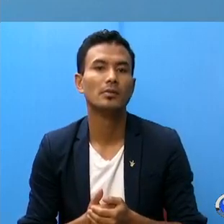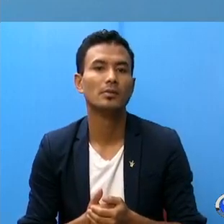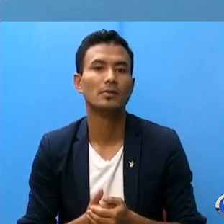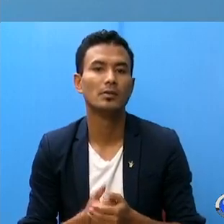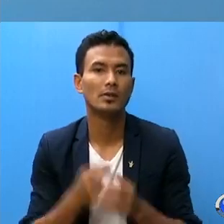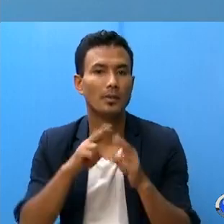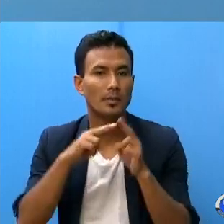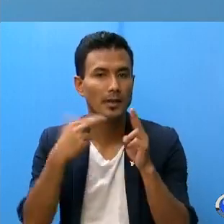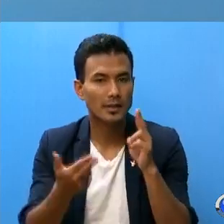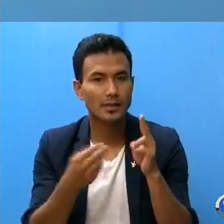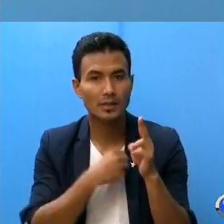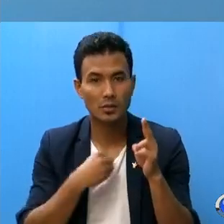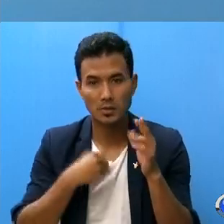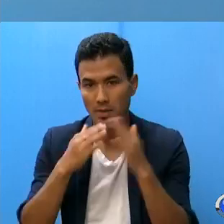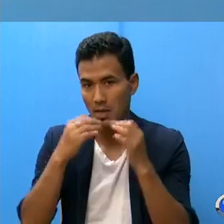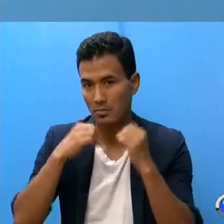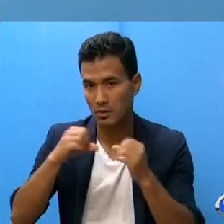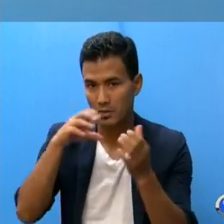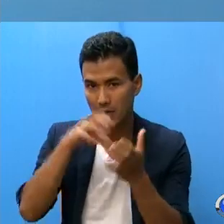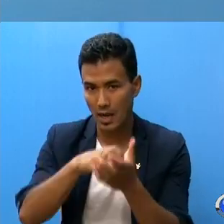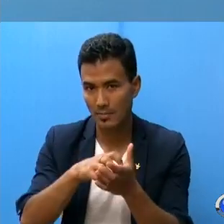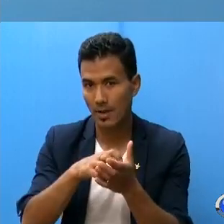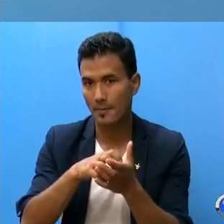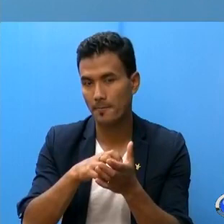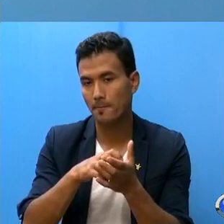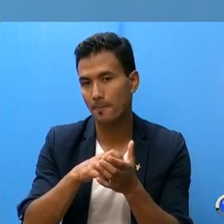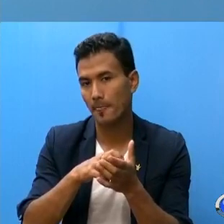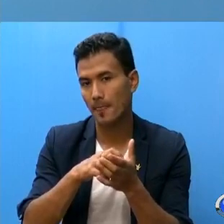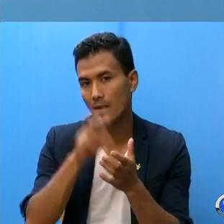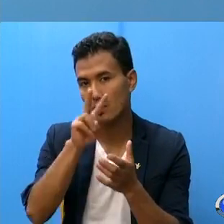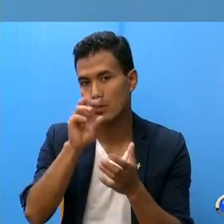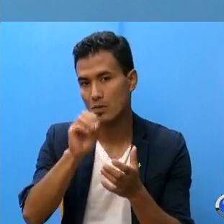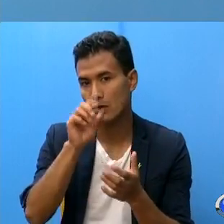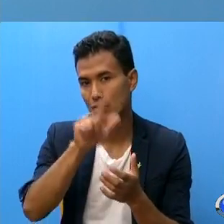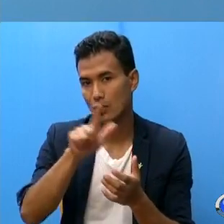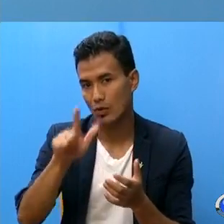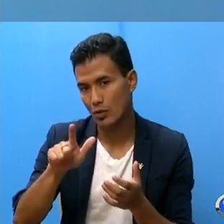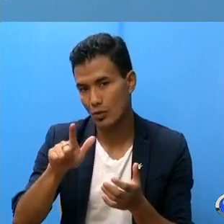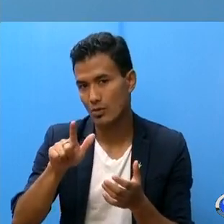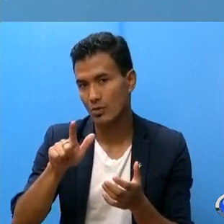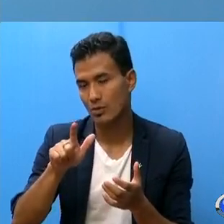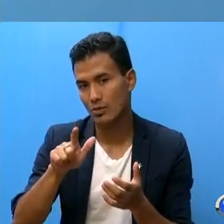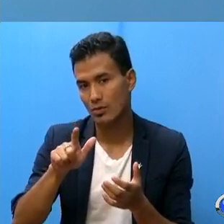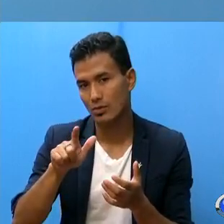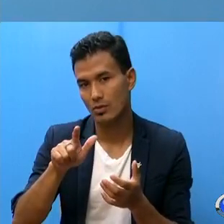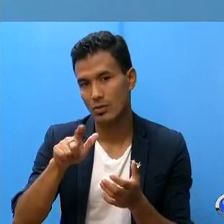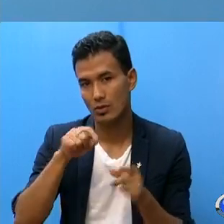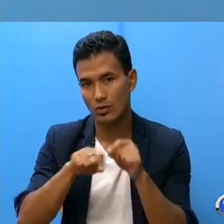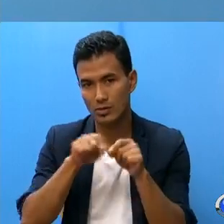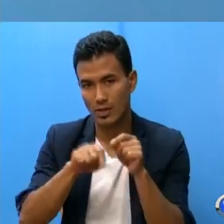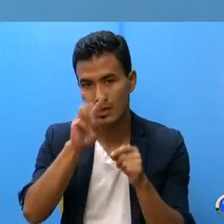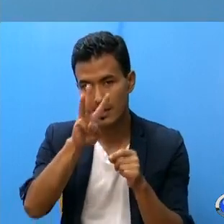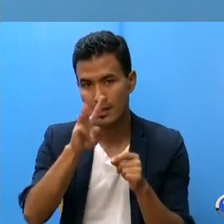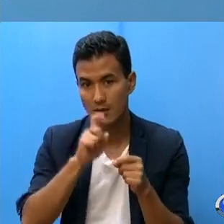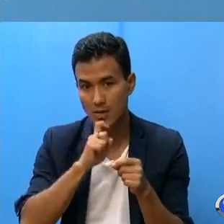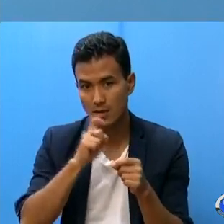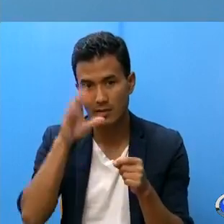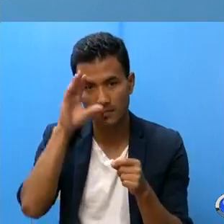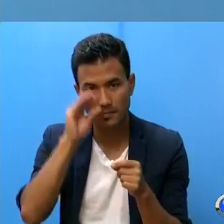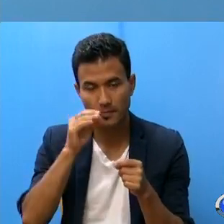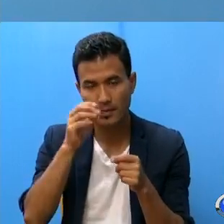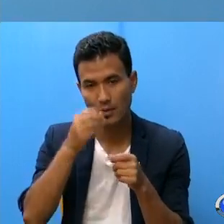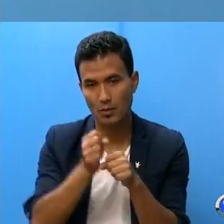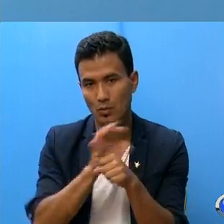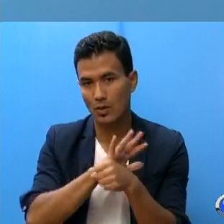बेरी अस्पताल परियोक साला में 2077 असार तीन गते साज